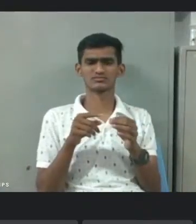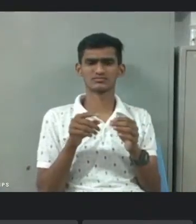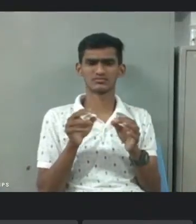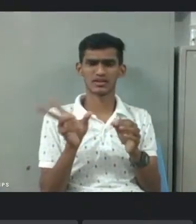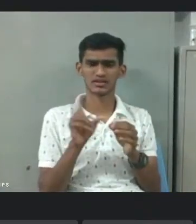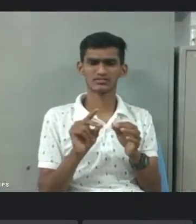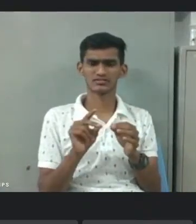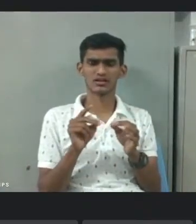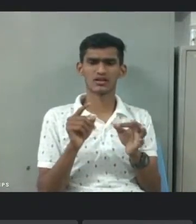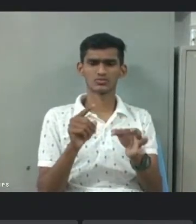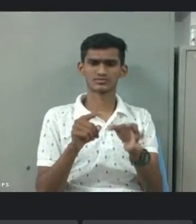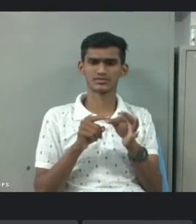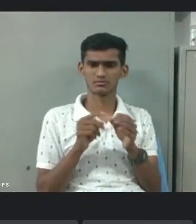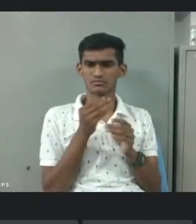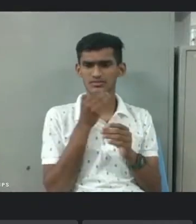ലോസ് എക്സ്പ്ലെയിൻ